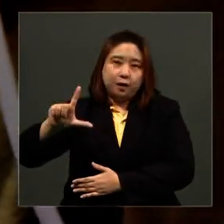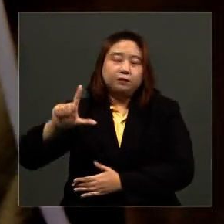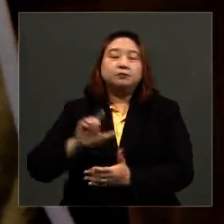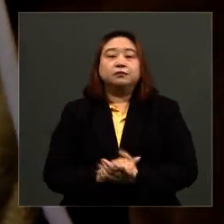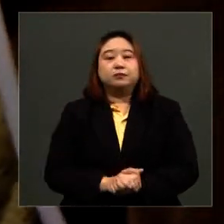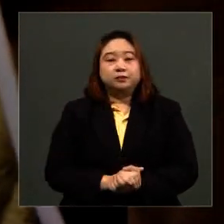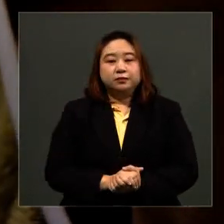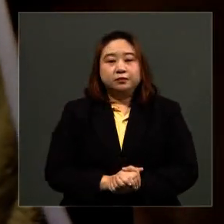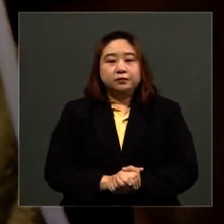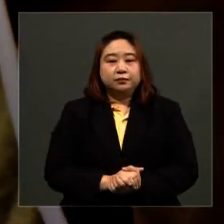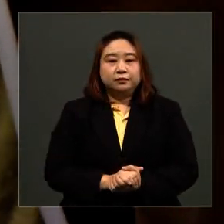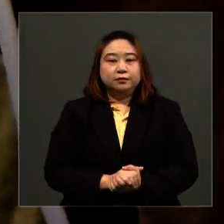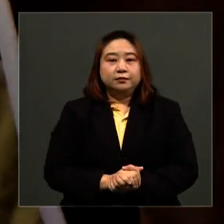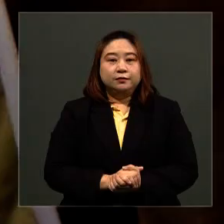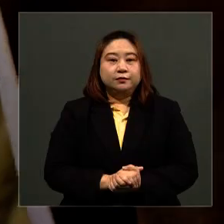ค่ะ